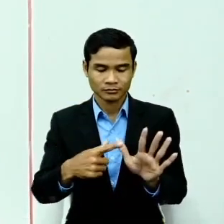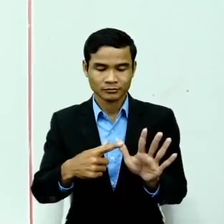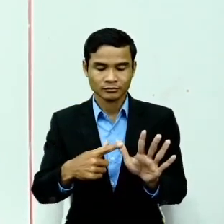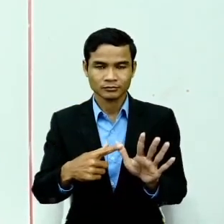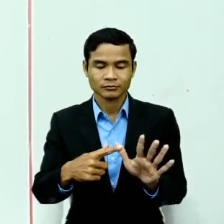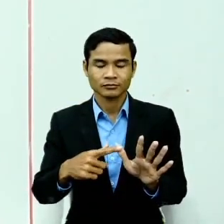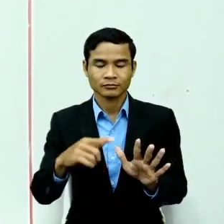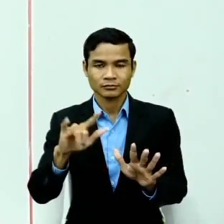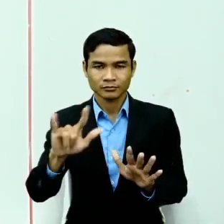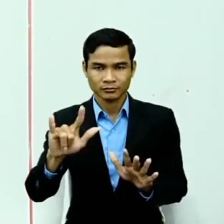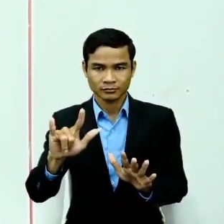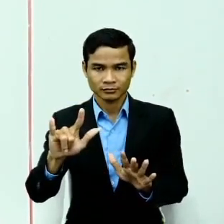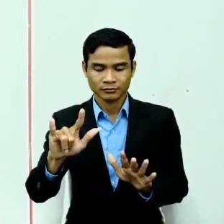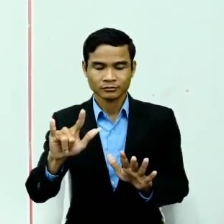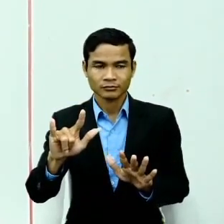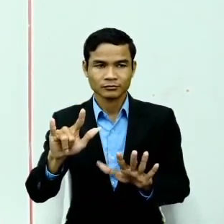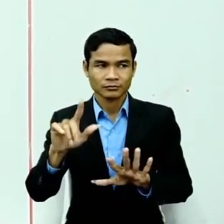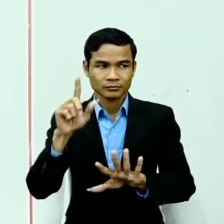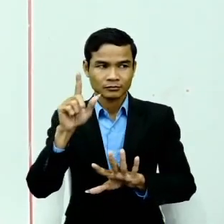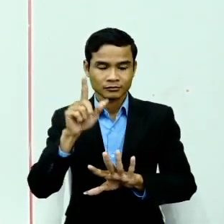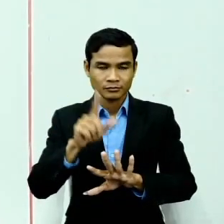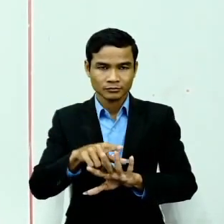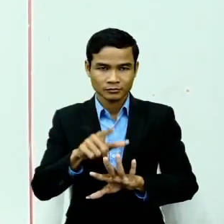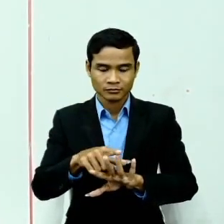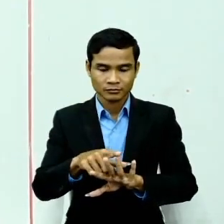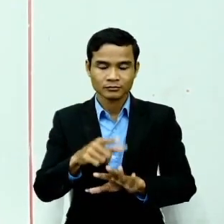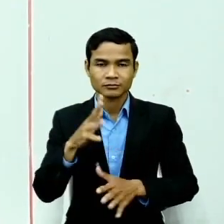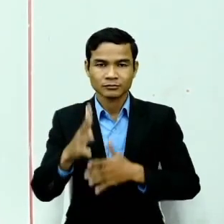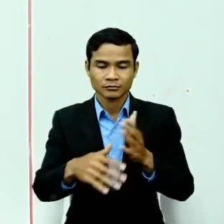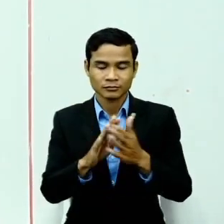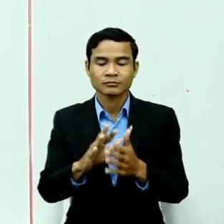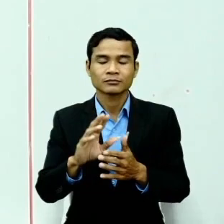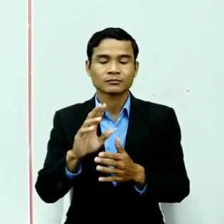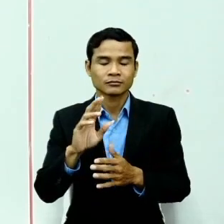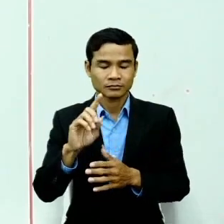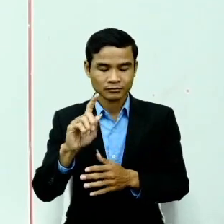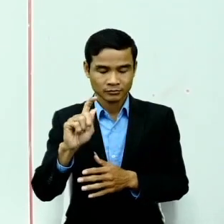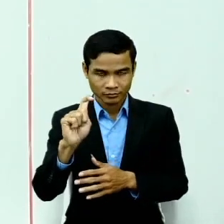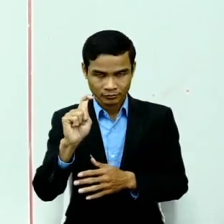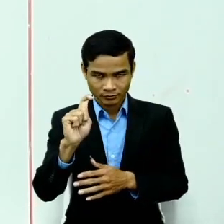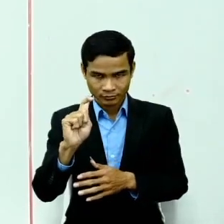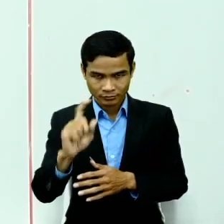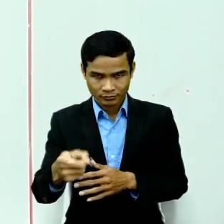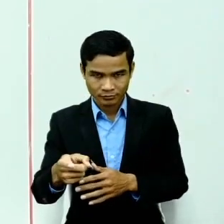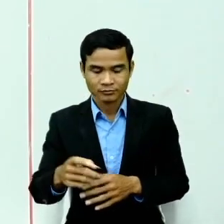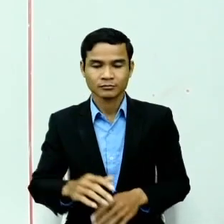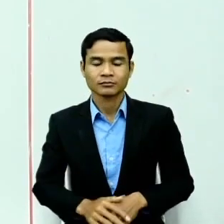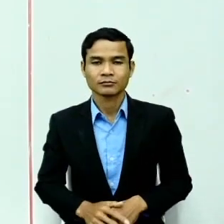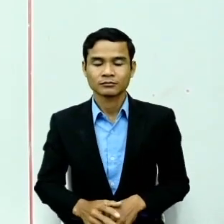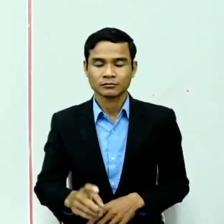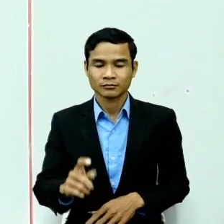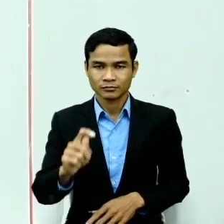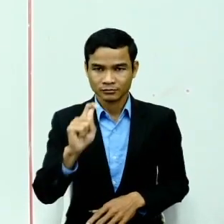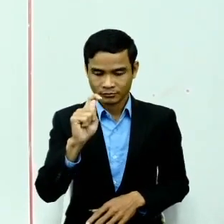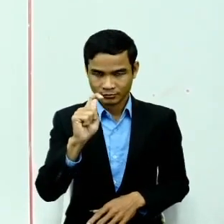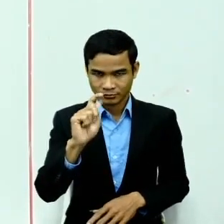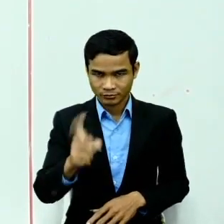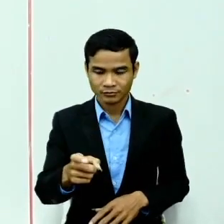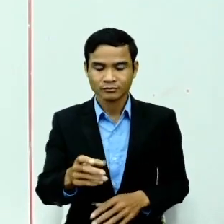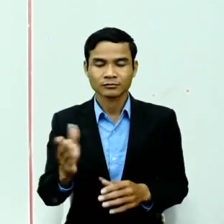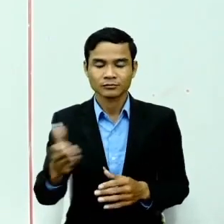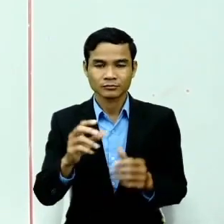bó nghiệp bàn tọ muối ngọt rông ngọt chà địa bàn tó